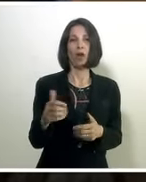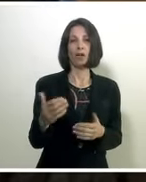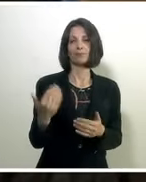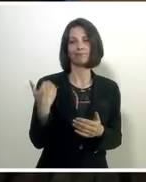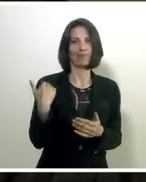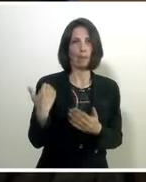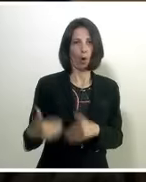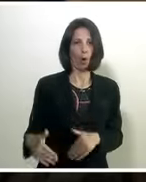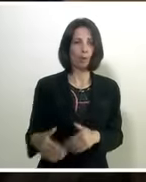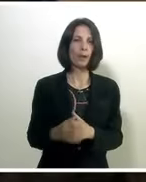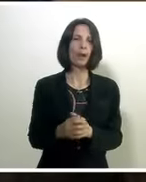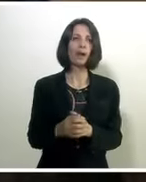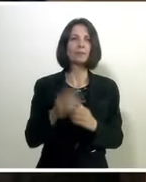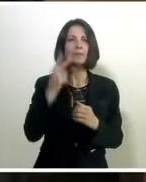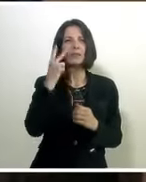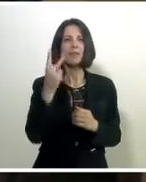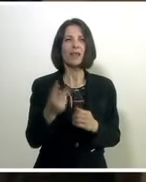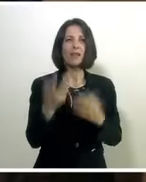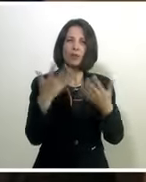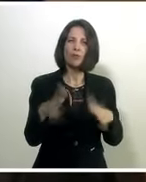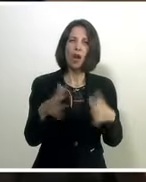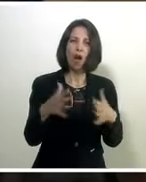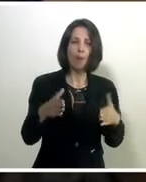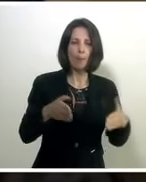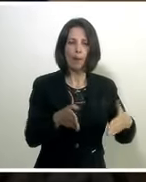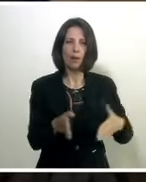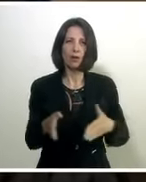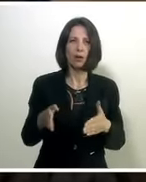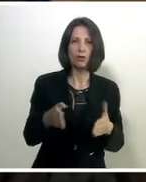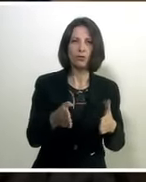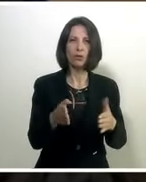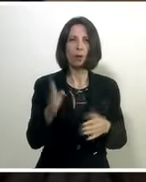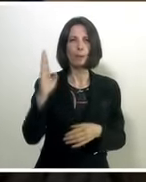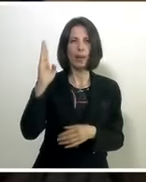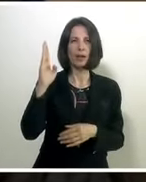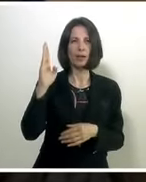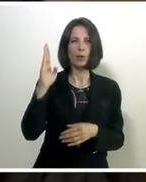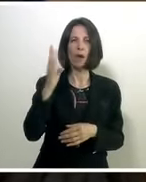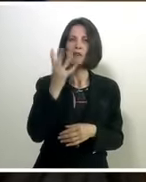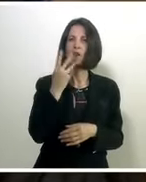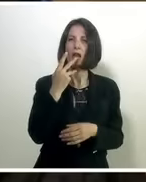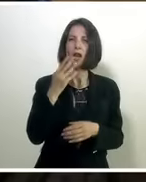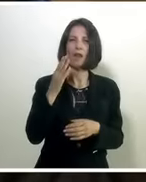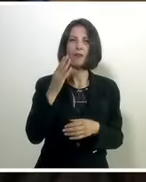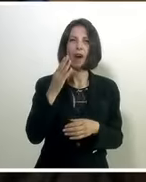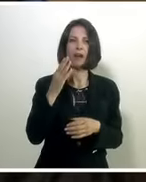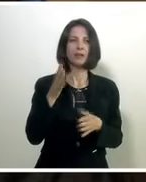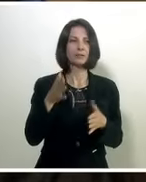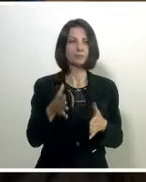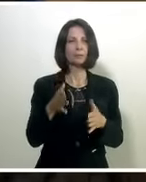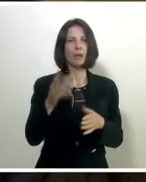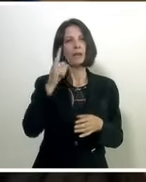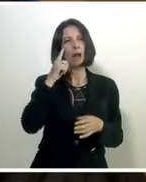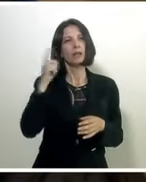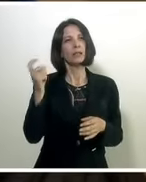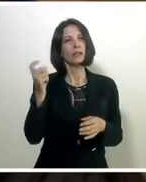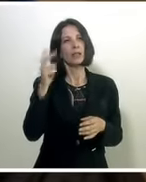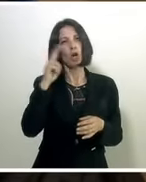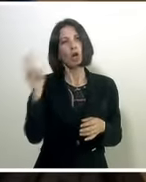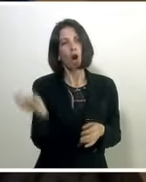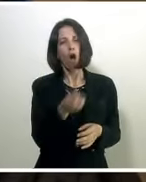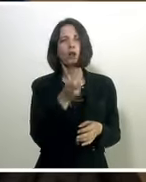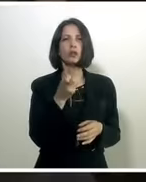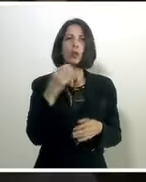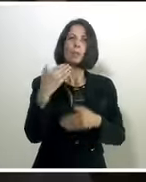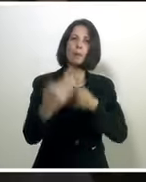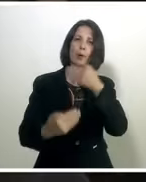intravedeva un percorso che il segretario si incaricava di indicare Infatti Berlinguer coglieva il senso dei grandi processi dei